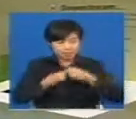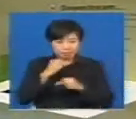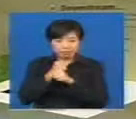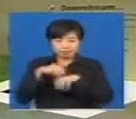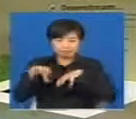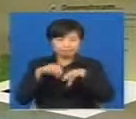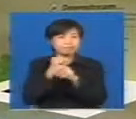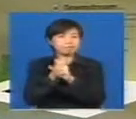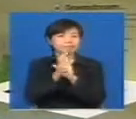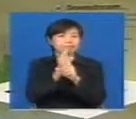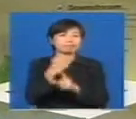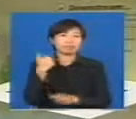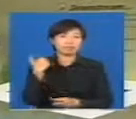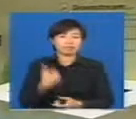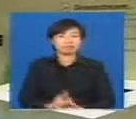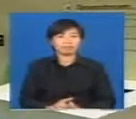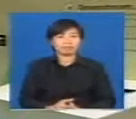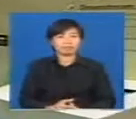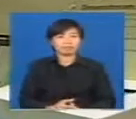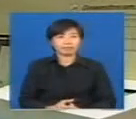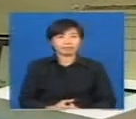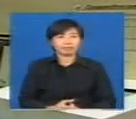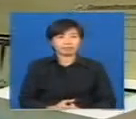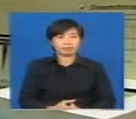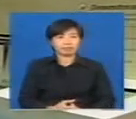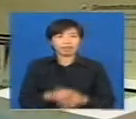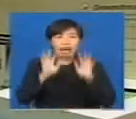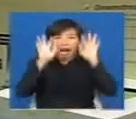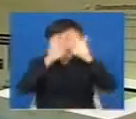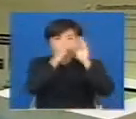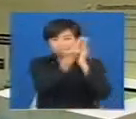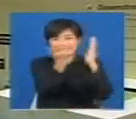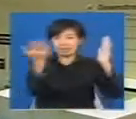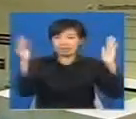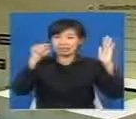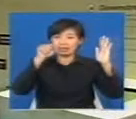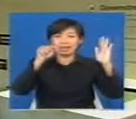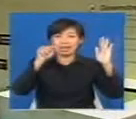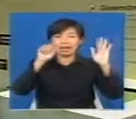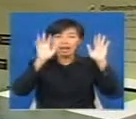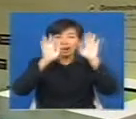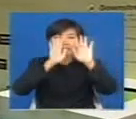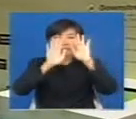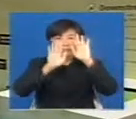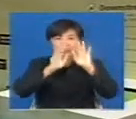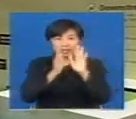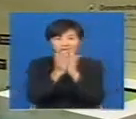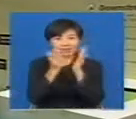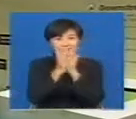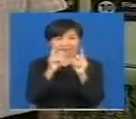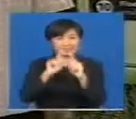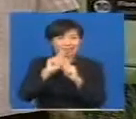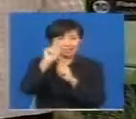การบริหารน้ำทุกวันนี ้ครับผม นี่ถือว่าเป็นตำราเล่มที่หนึ่ง ตำราเล่มที่หนึ่ง ตำรานี้มาแล้วก็ไปขย